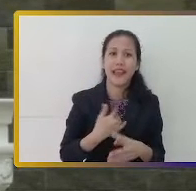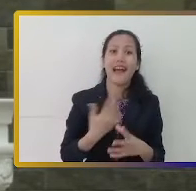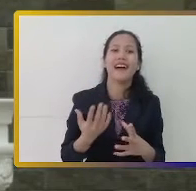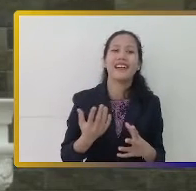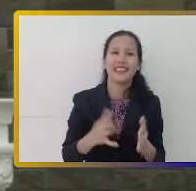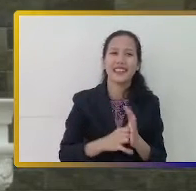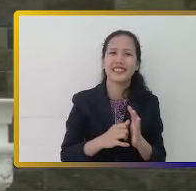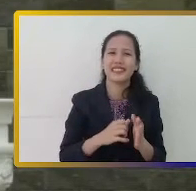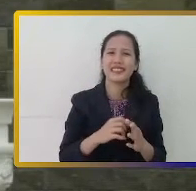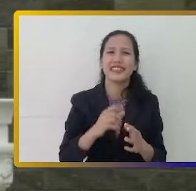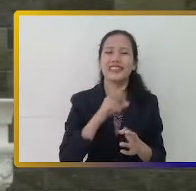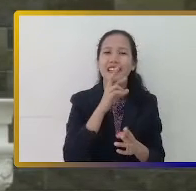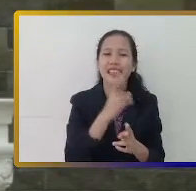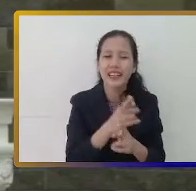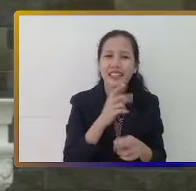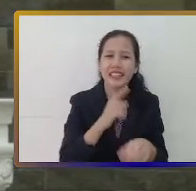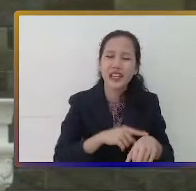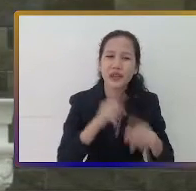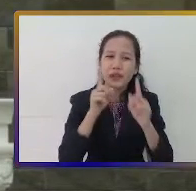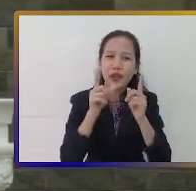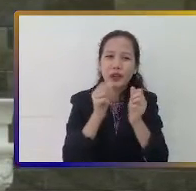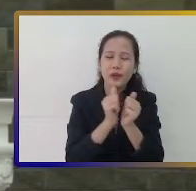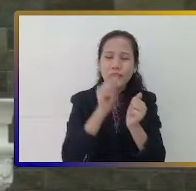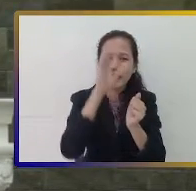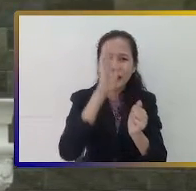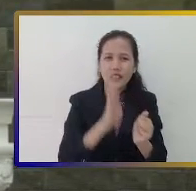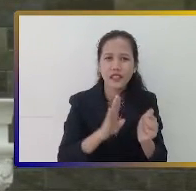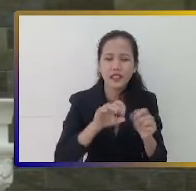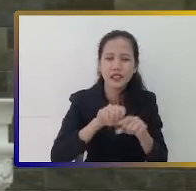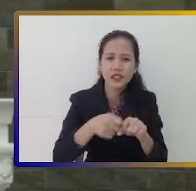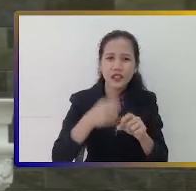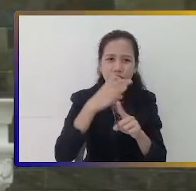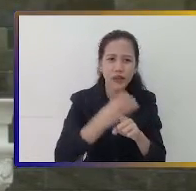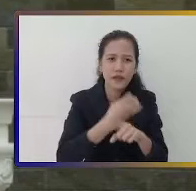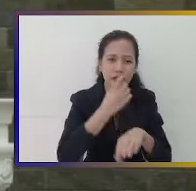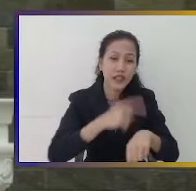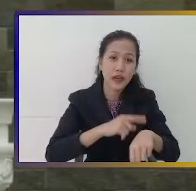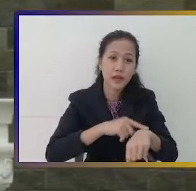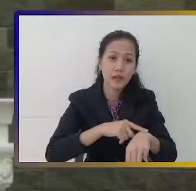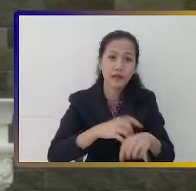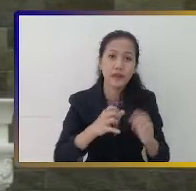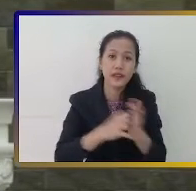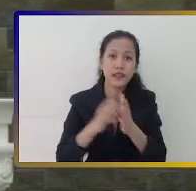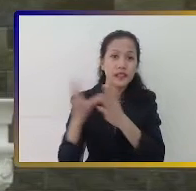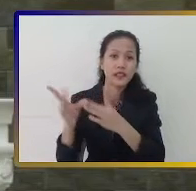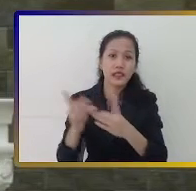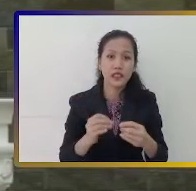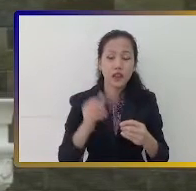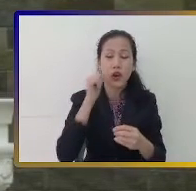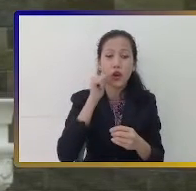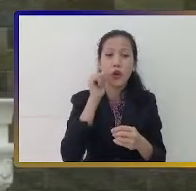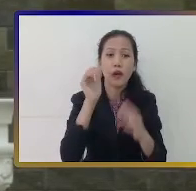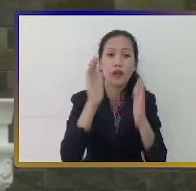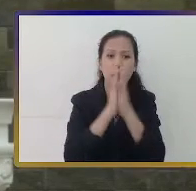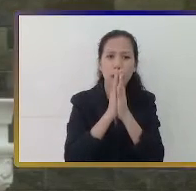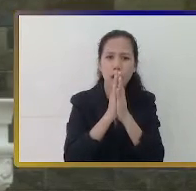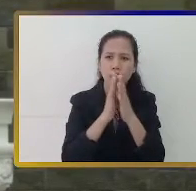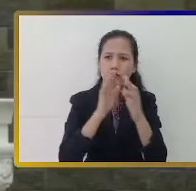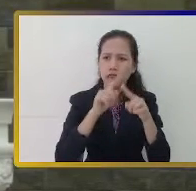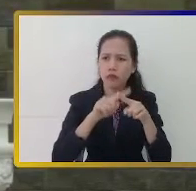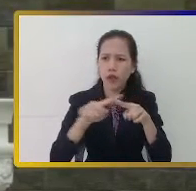Panginoon. So every time na ginagawa ko po yun, I always pray. Nagpe-pray po ako. But during the time